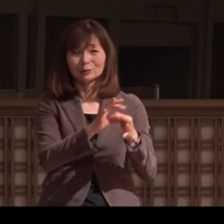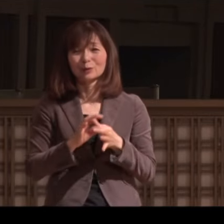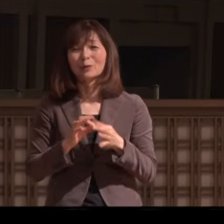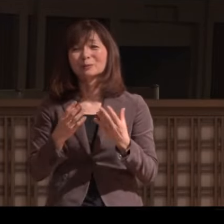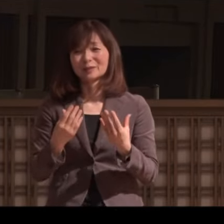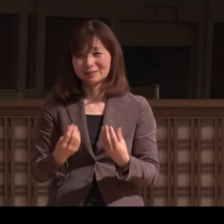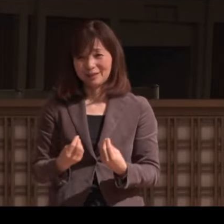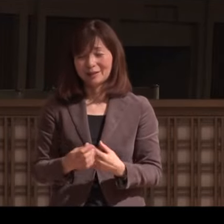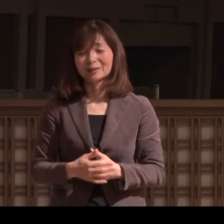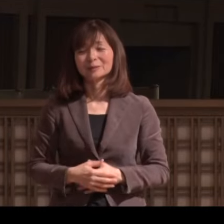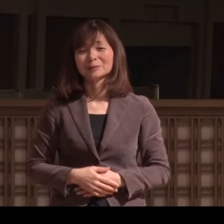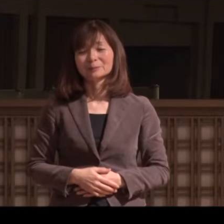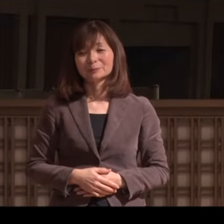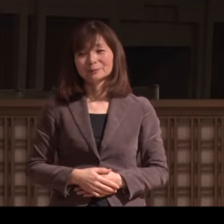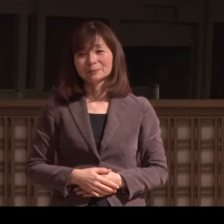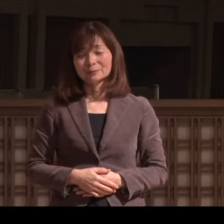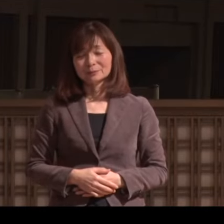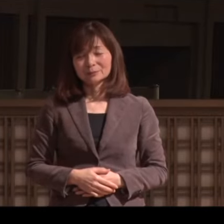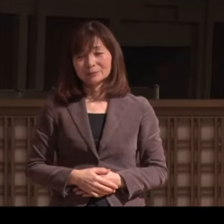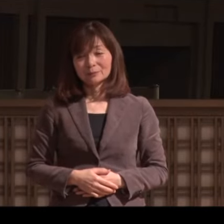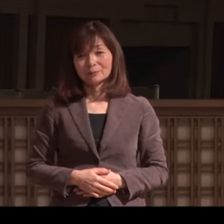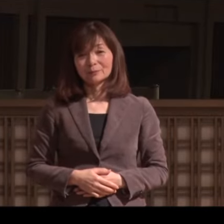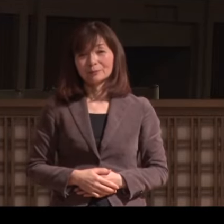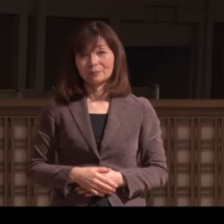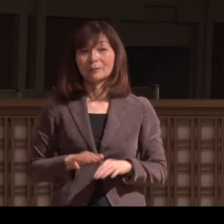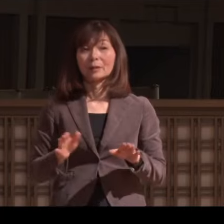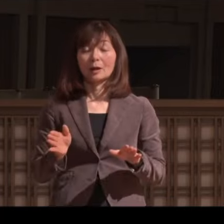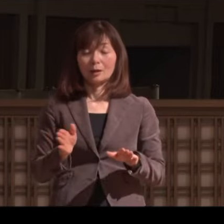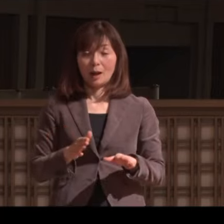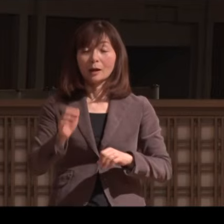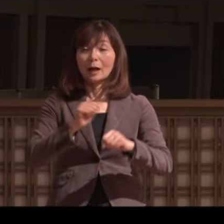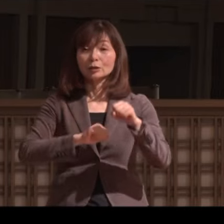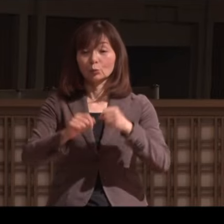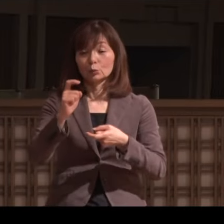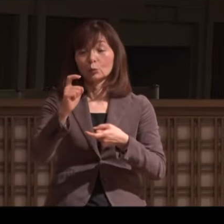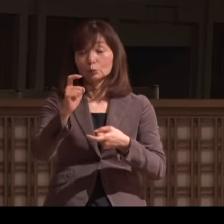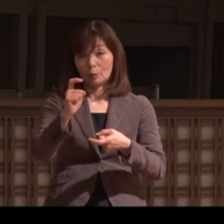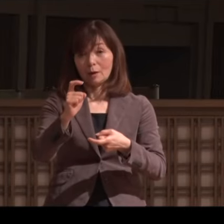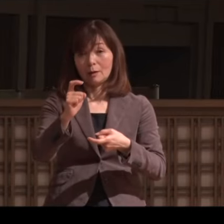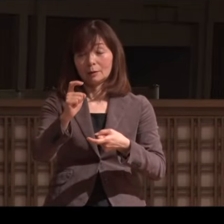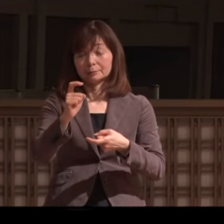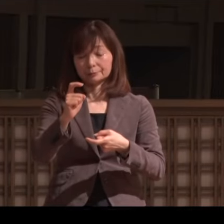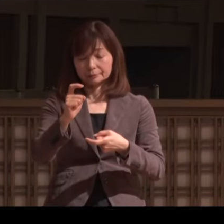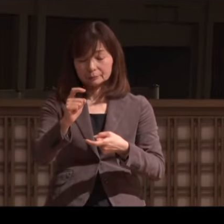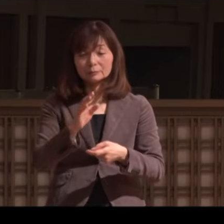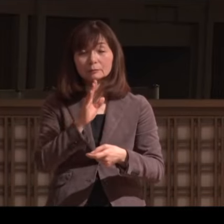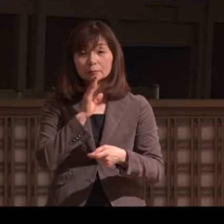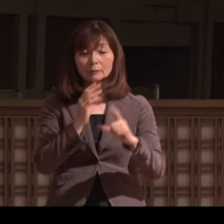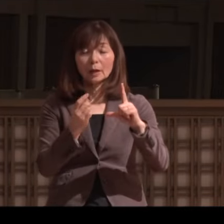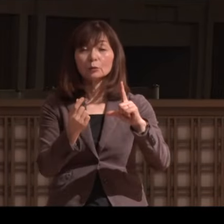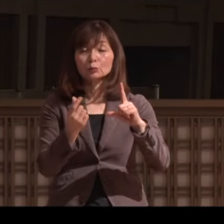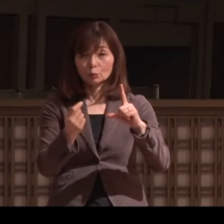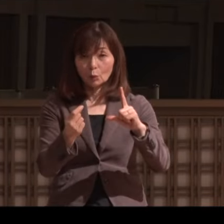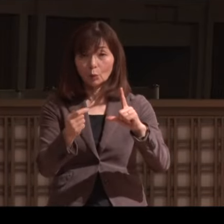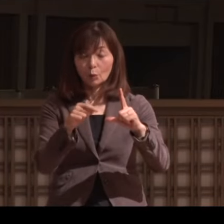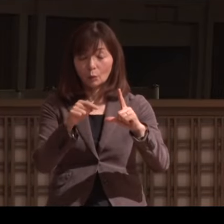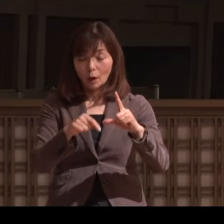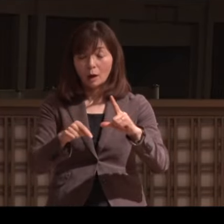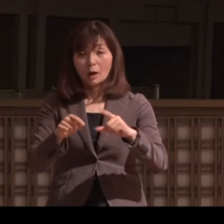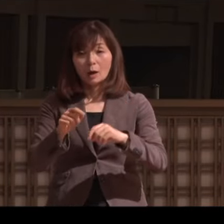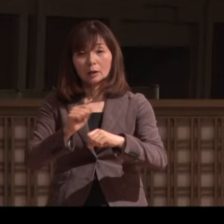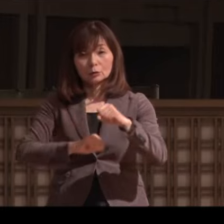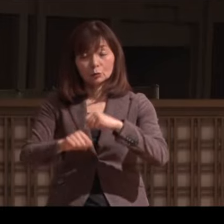はいではですねここからあの活動という言葉が出ましたので実際にじゃあこのエルモをどういう風に活動し